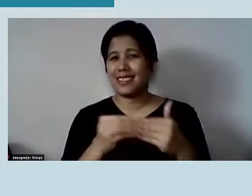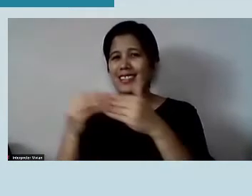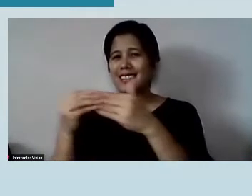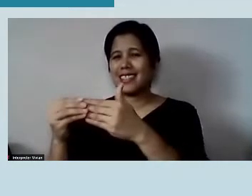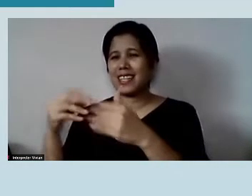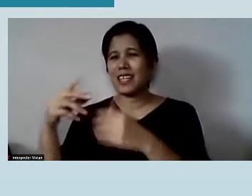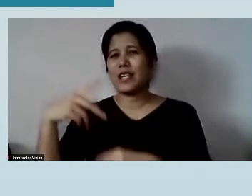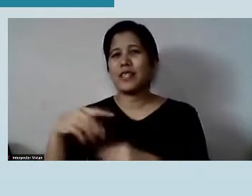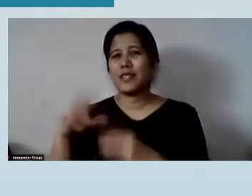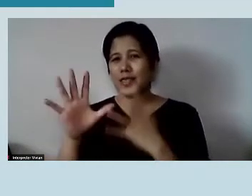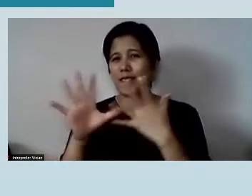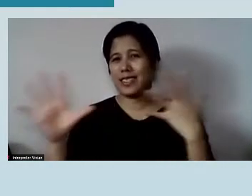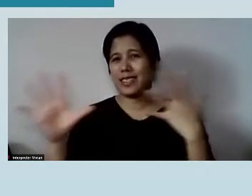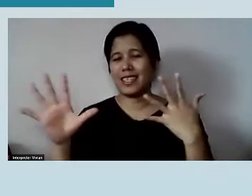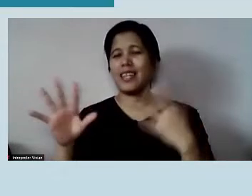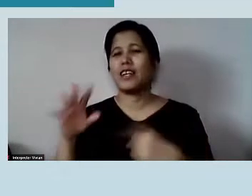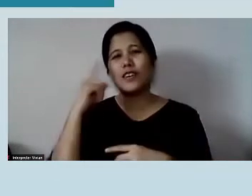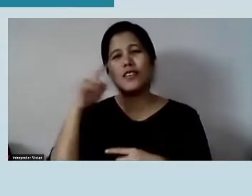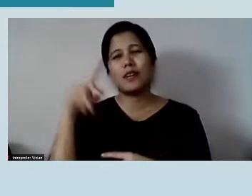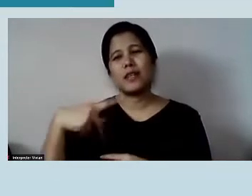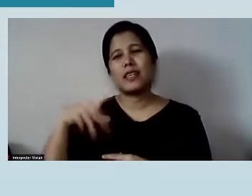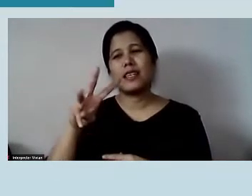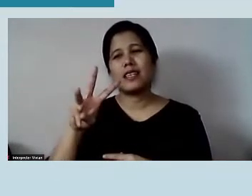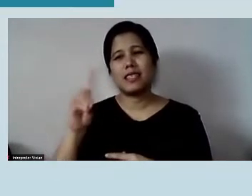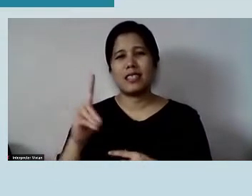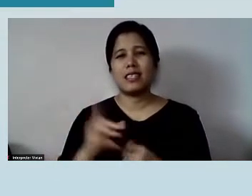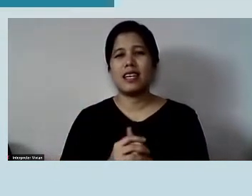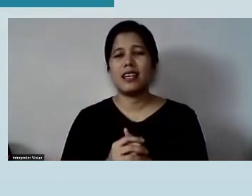lane. Yan po ang ating